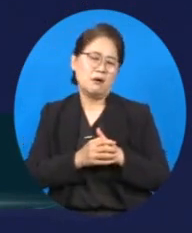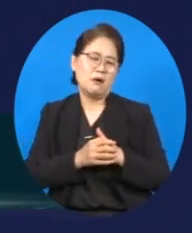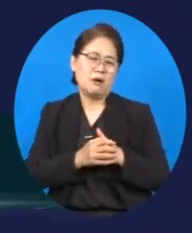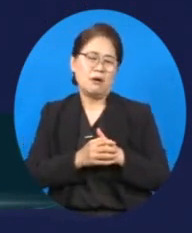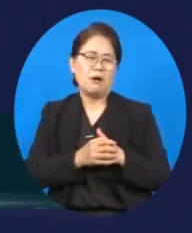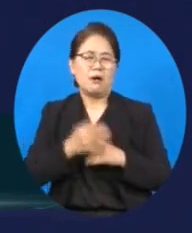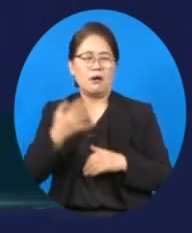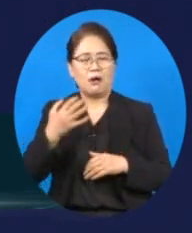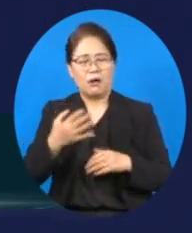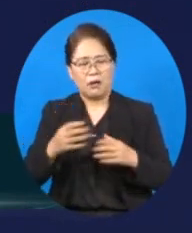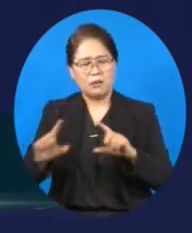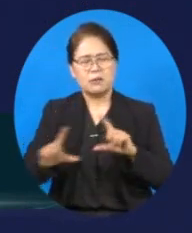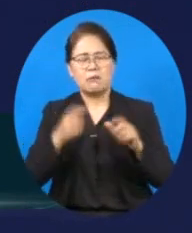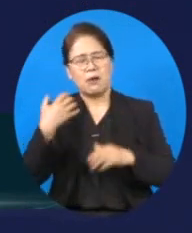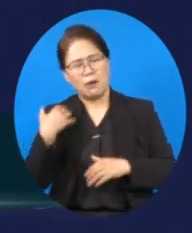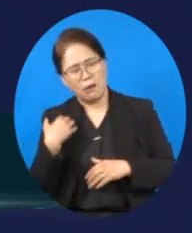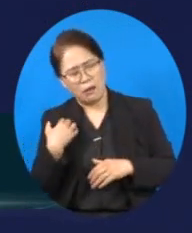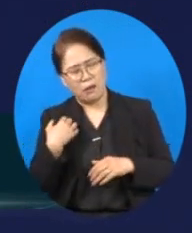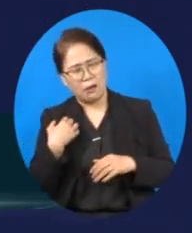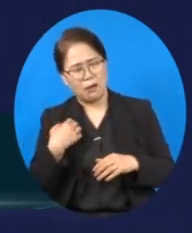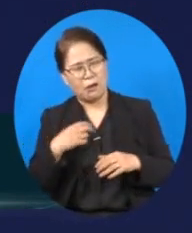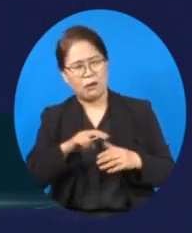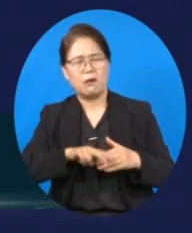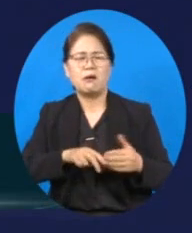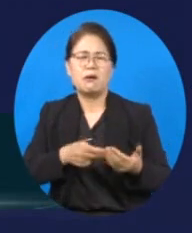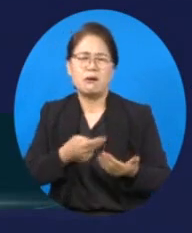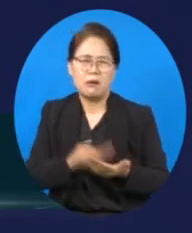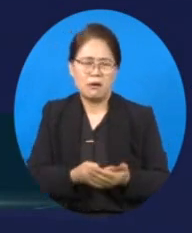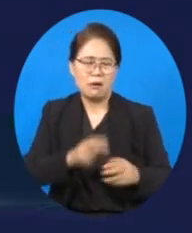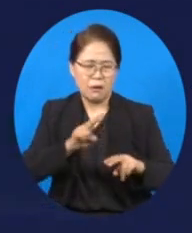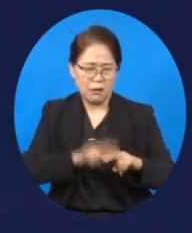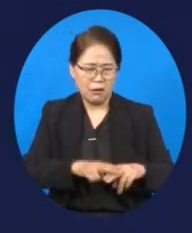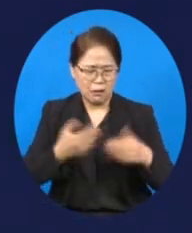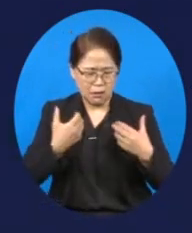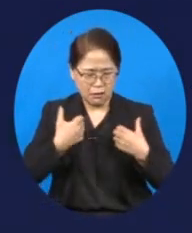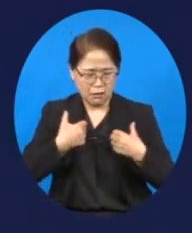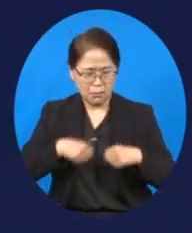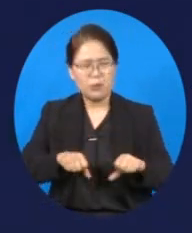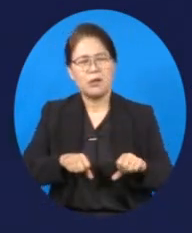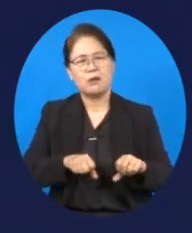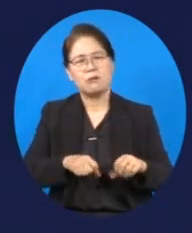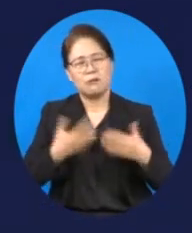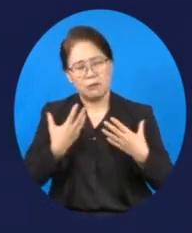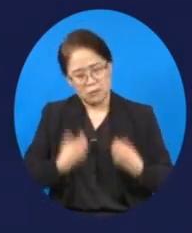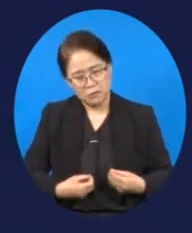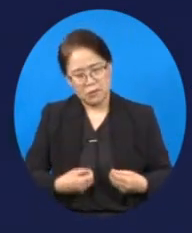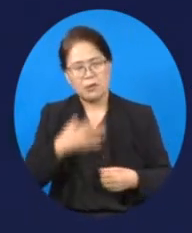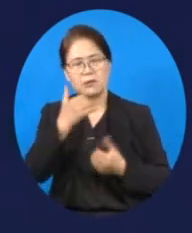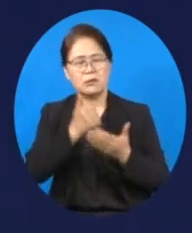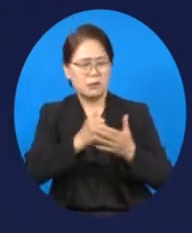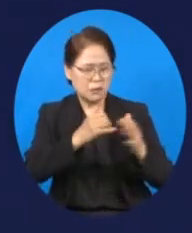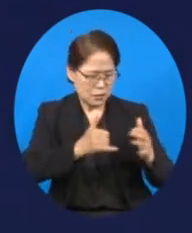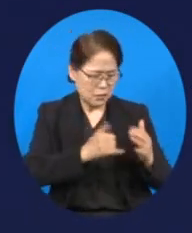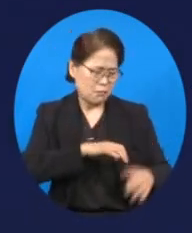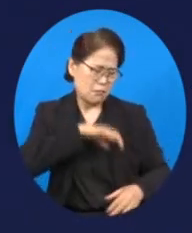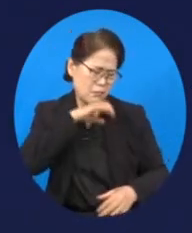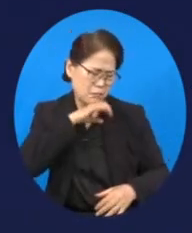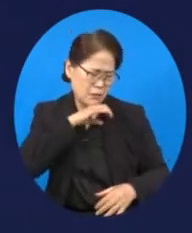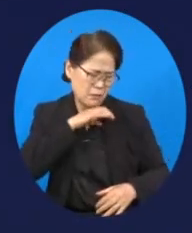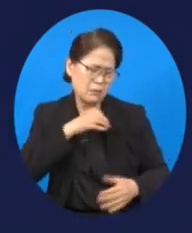감당하지 못해서 주저앉아 있어요 절망의 자리에서 세상을 원망하면서 탄식하고